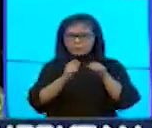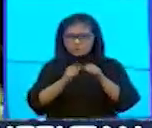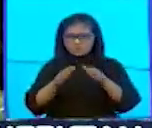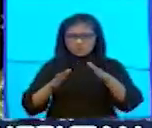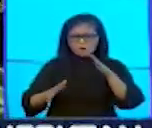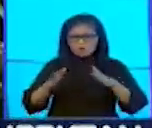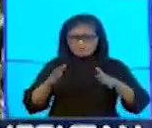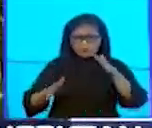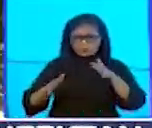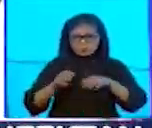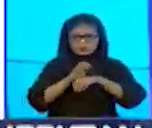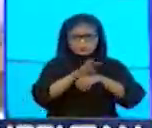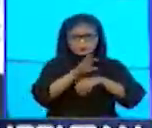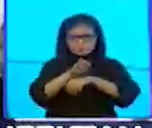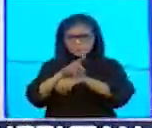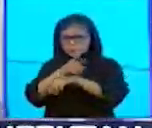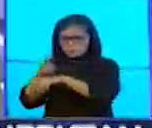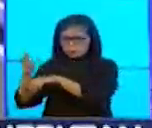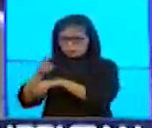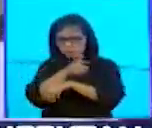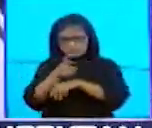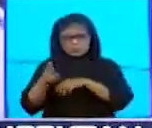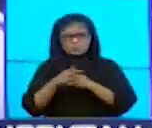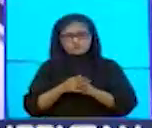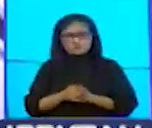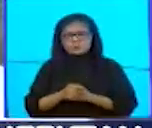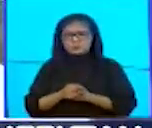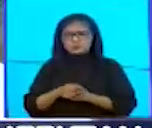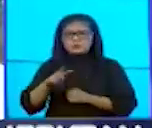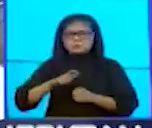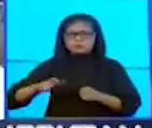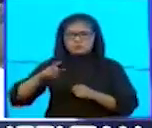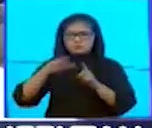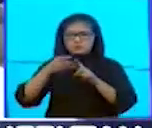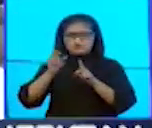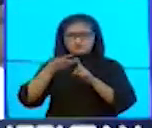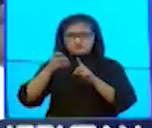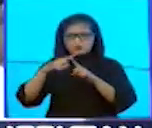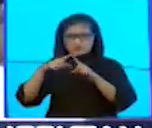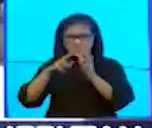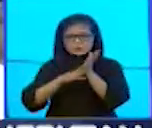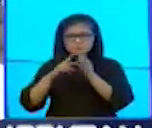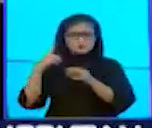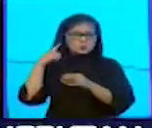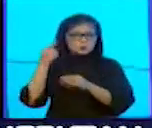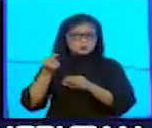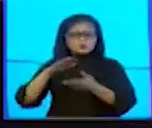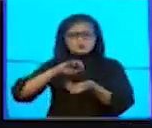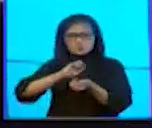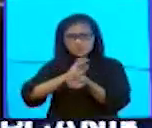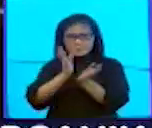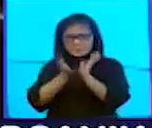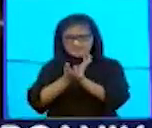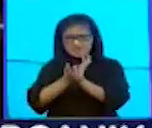penyemprot disinfektan. Di Kecamatan Bubutan, Surabaya, Jawa Timur, warga Kampung Tembok Gede merakit robot Delta